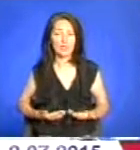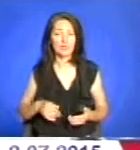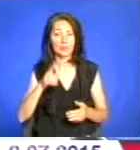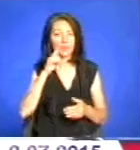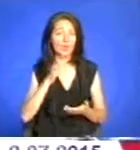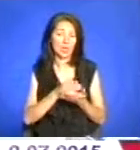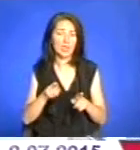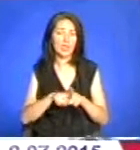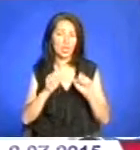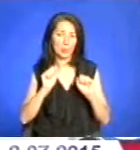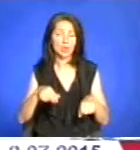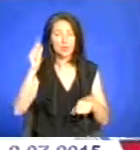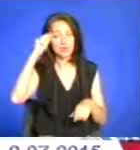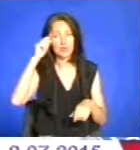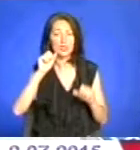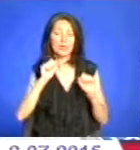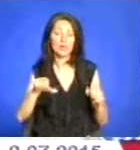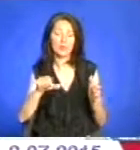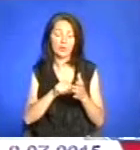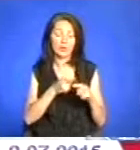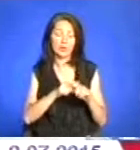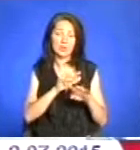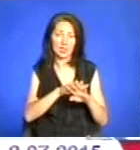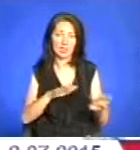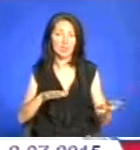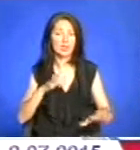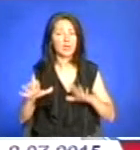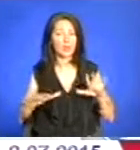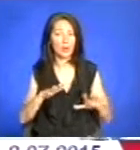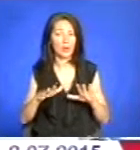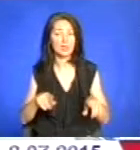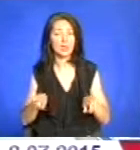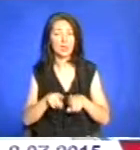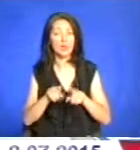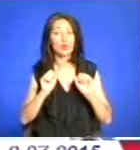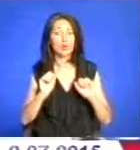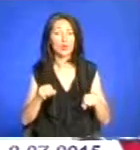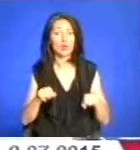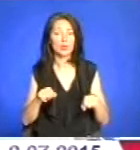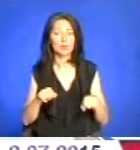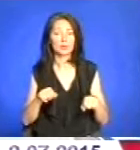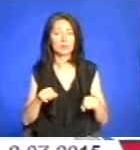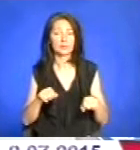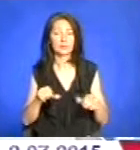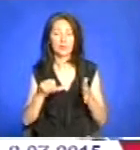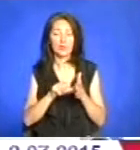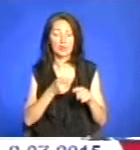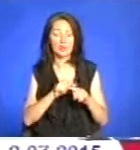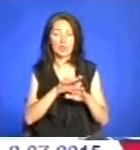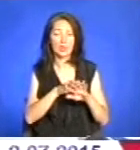є така можливість навчатись, вони можуть відвідувати цей зал, тренуватись, а також можуть відвідувати цей